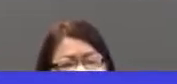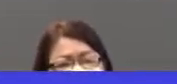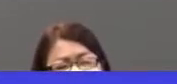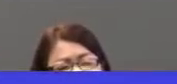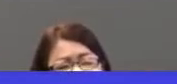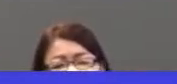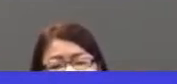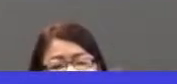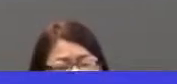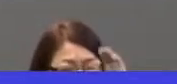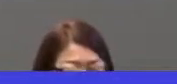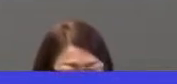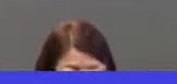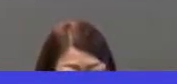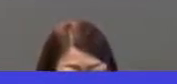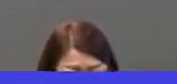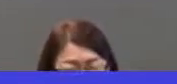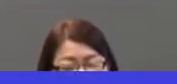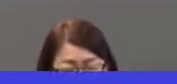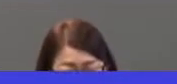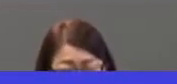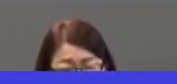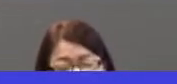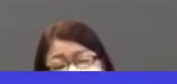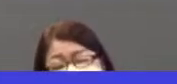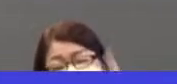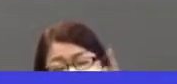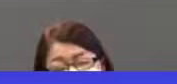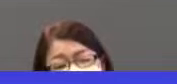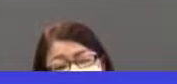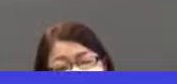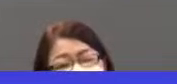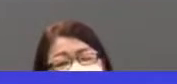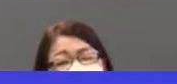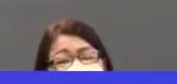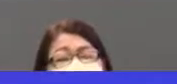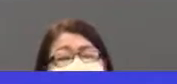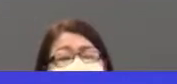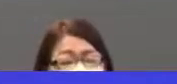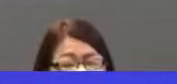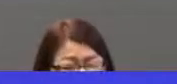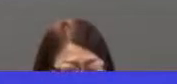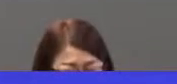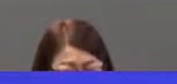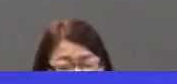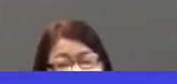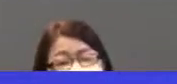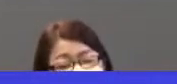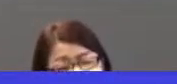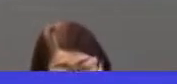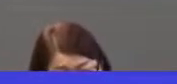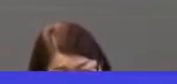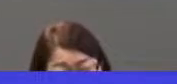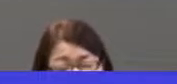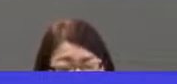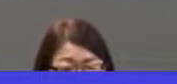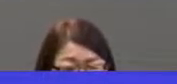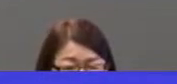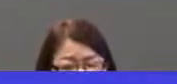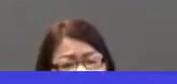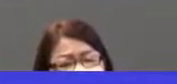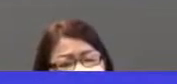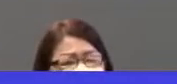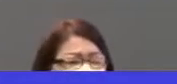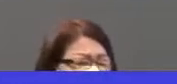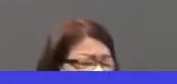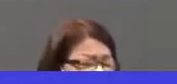ดินทางออกนอกราชอาณาจักรเว้นแต่ว่าจะได้รับอนุญาตจากศาลค่ะ ครับ ร้อนกันอยู่สัปดาห์ที่แล้